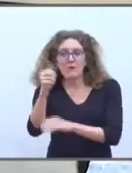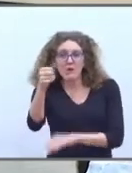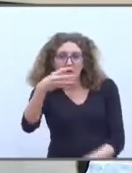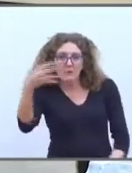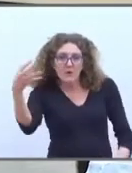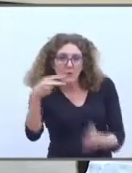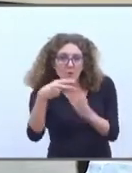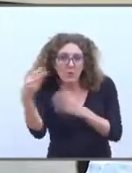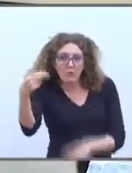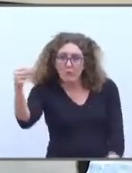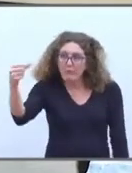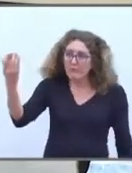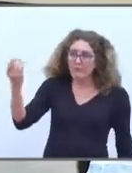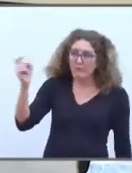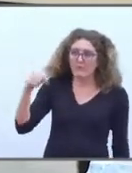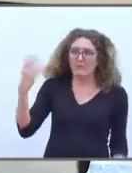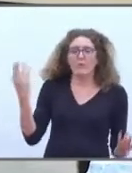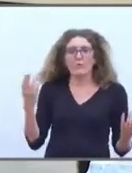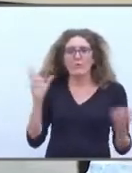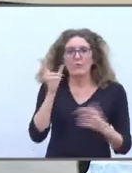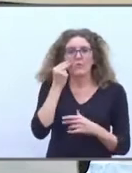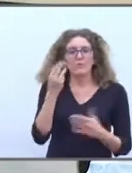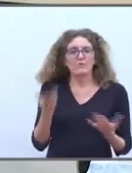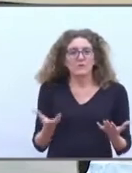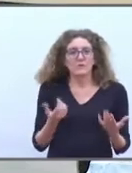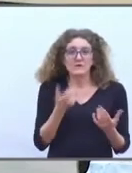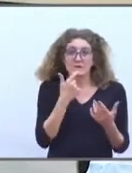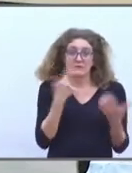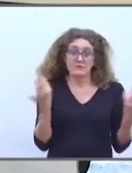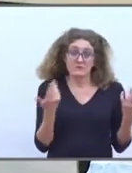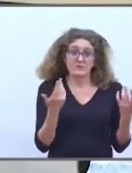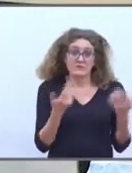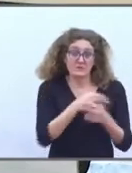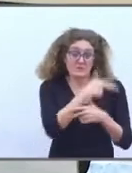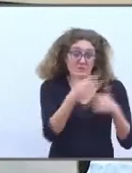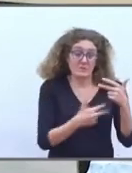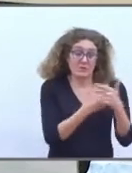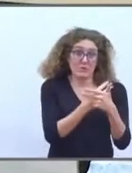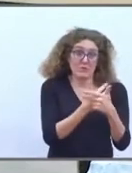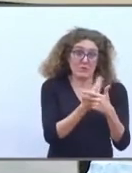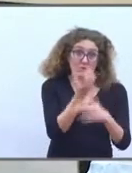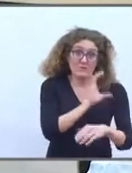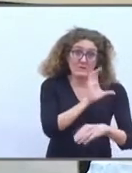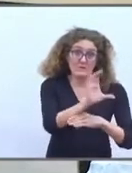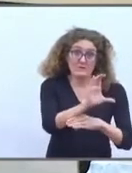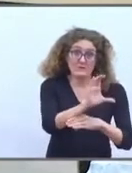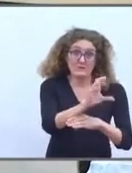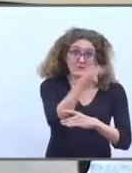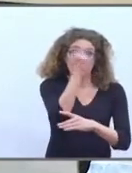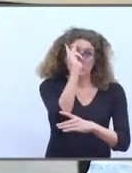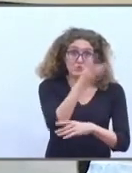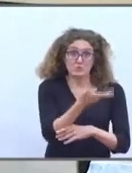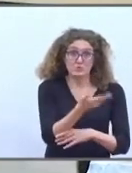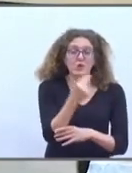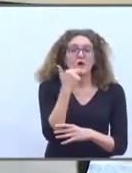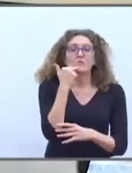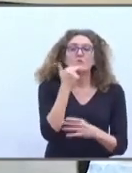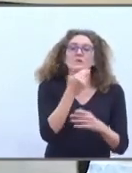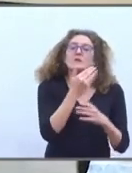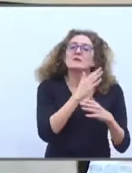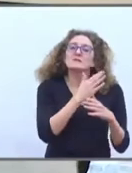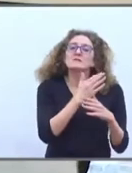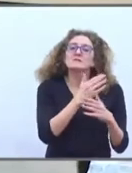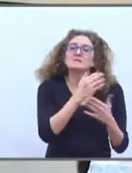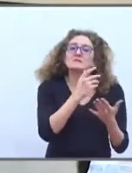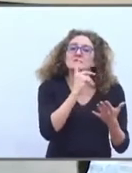faut le dire quand même, pour mesurer les choses. C'est la collectivité qui préside à cet investissement en utilisant la surtaxe dans un cas, en